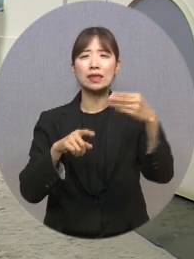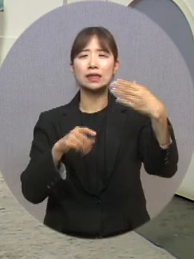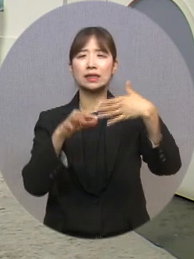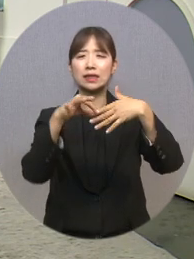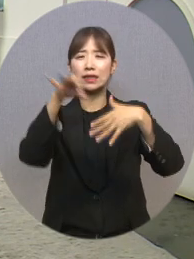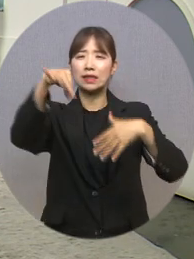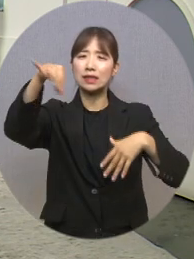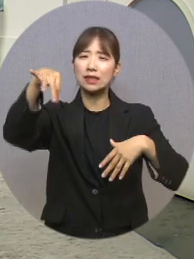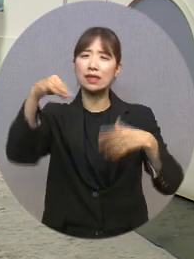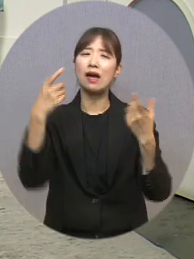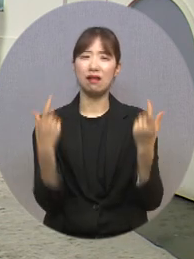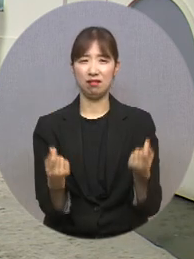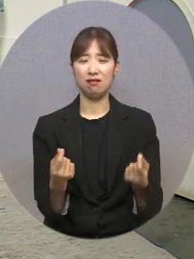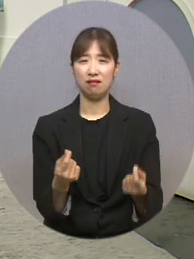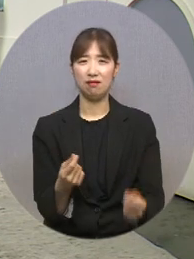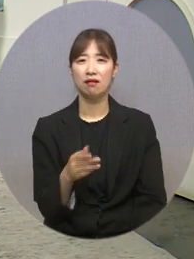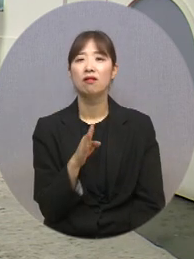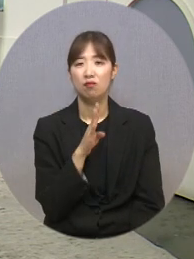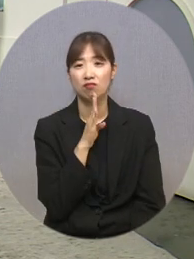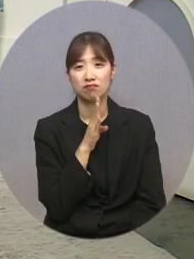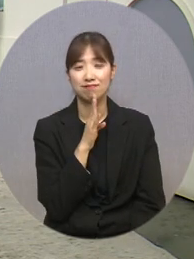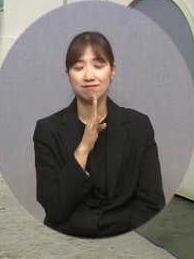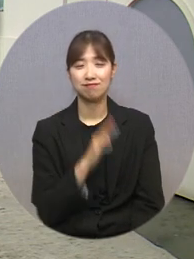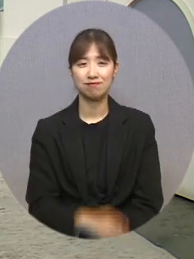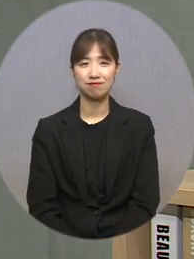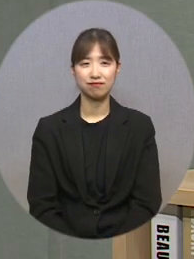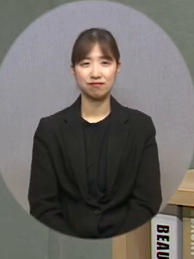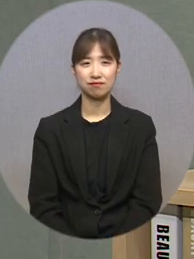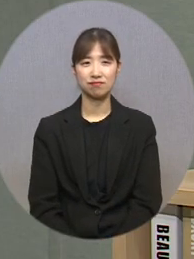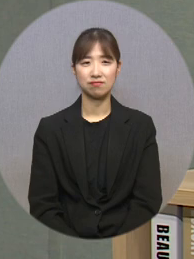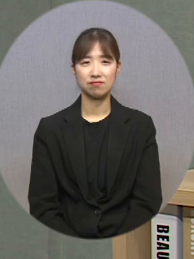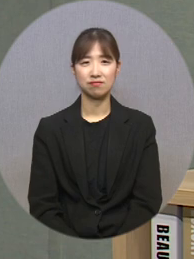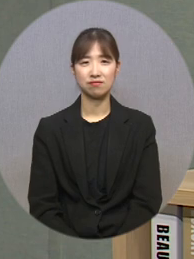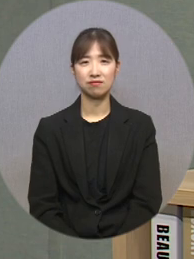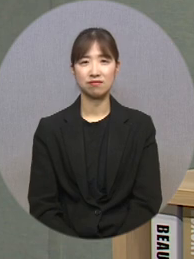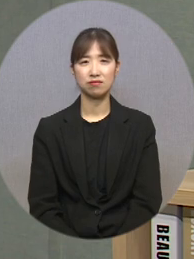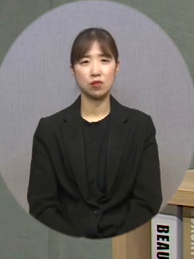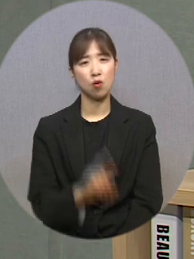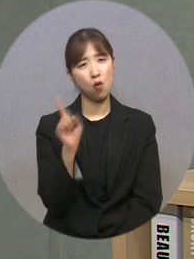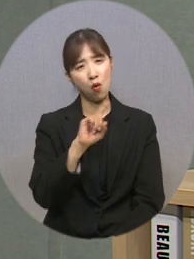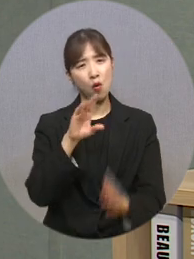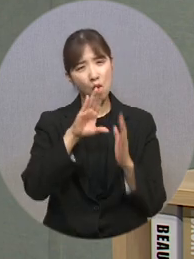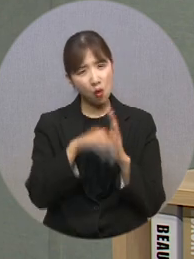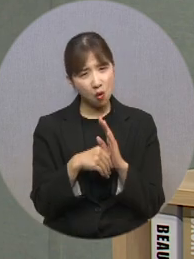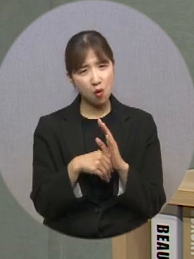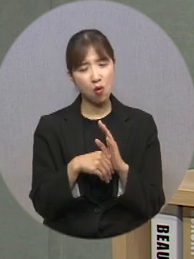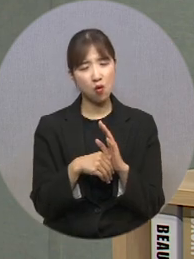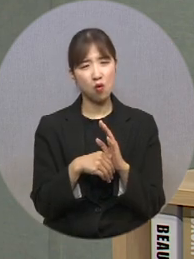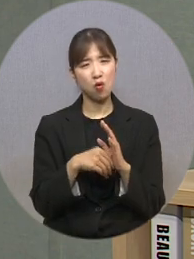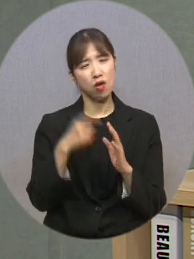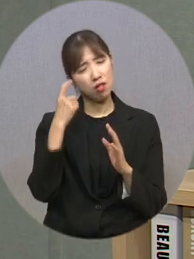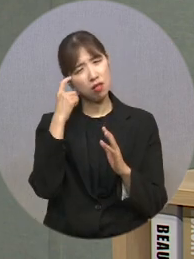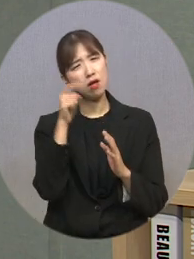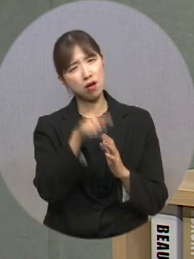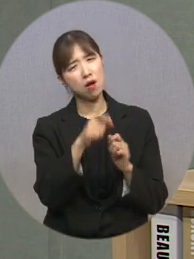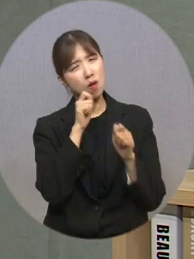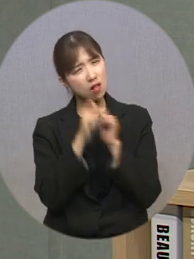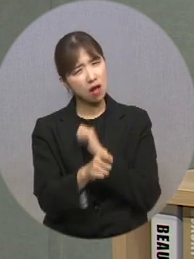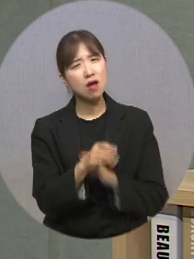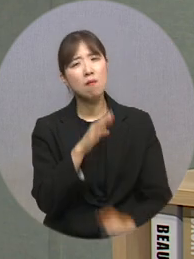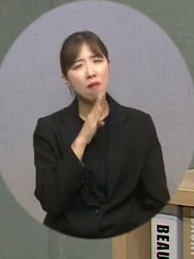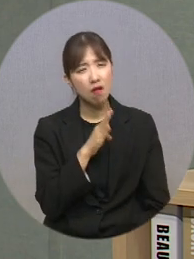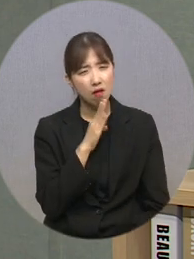같아요. 예. 그렇습니까? 예, 그렇죠. 어떤 경우라고 우리가 생각을 해야